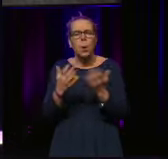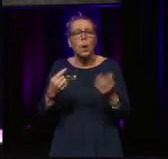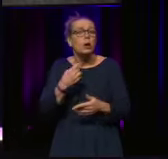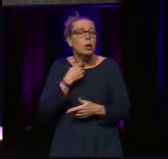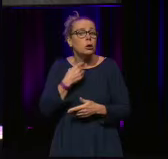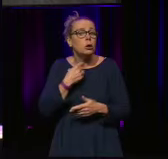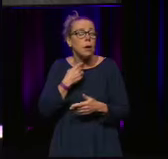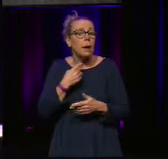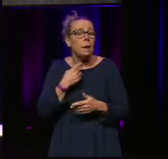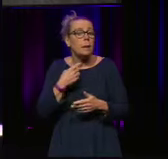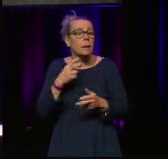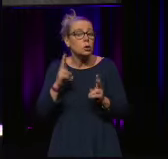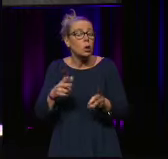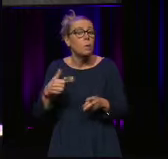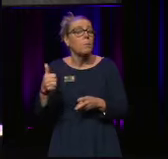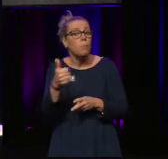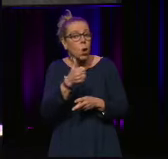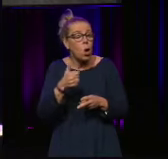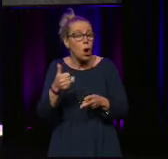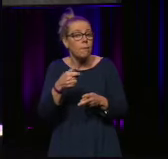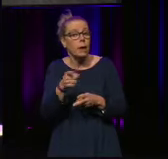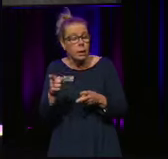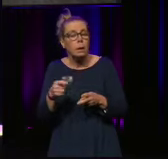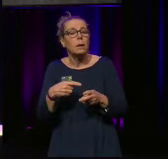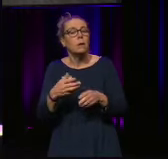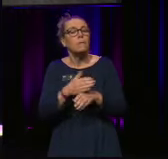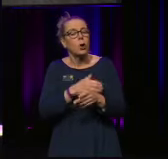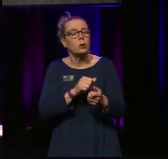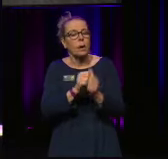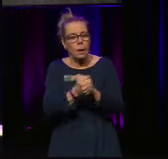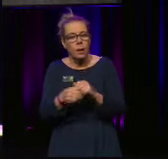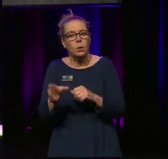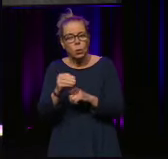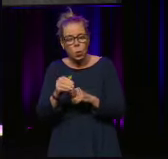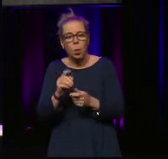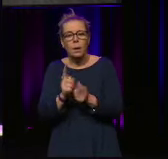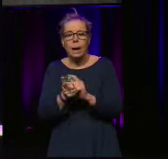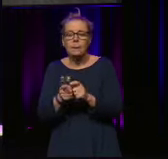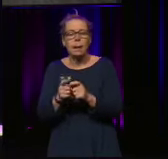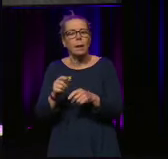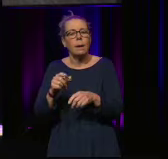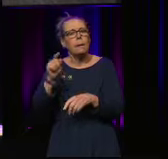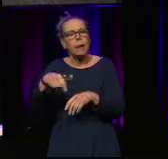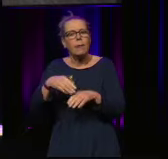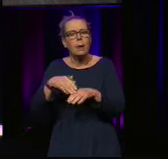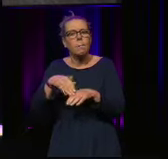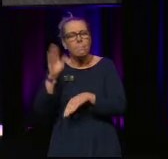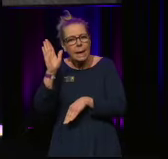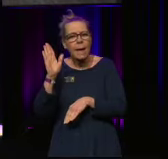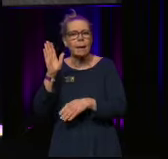att förändra stadgarna, då tror jag att ganska många kommer hitta att det krävs mer än hälften, alltså en kvalificerad majoritet. Två